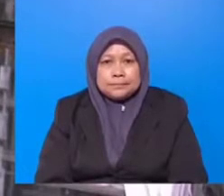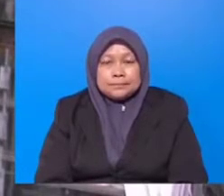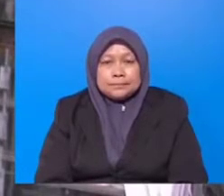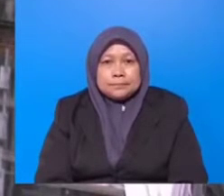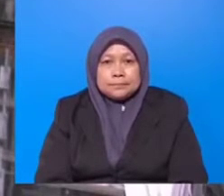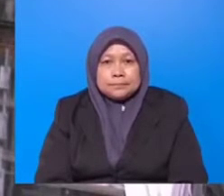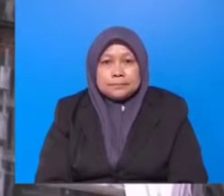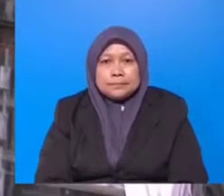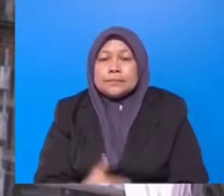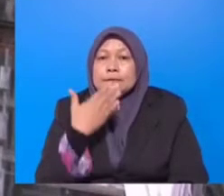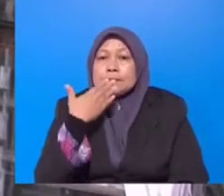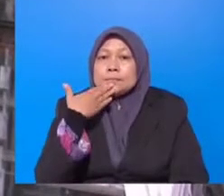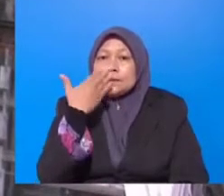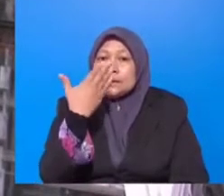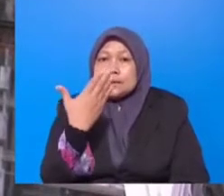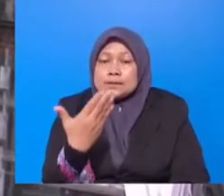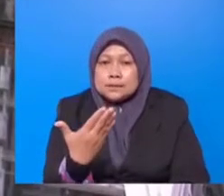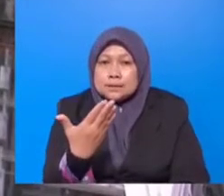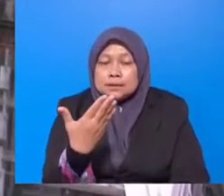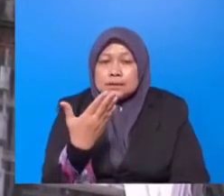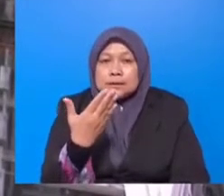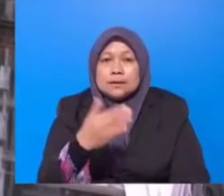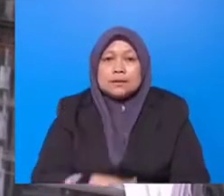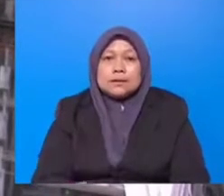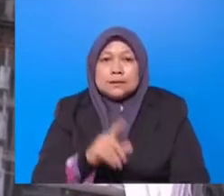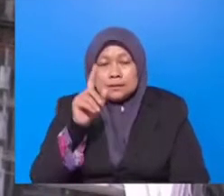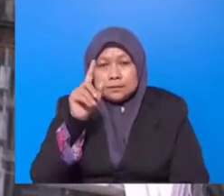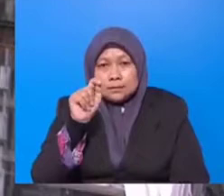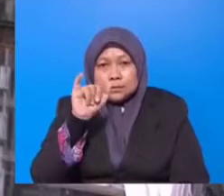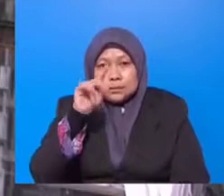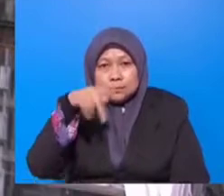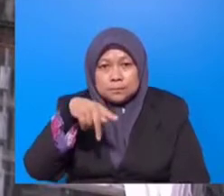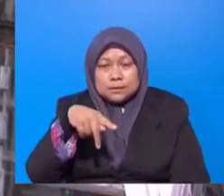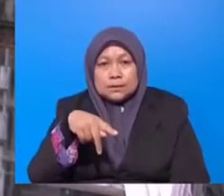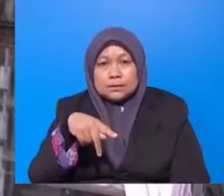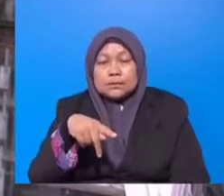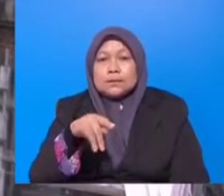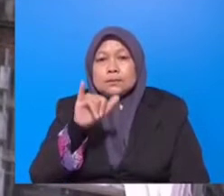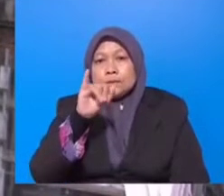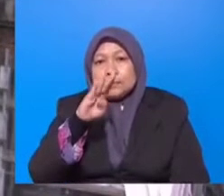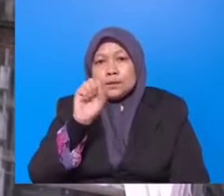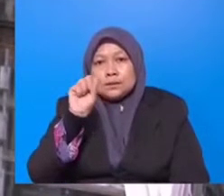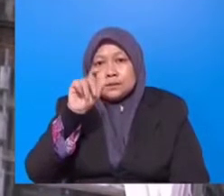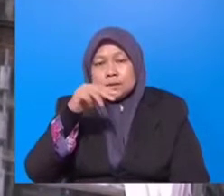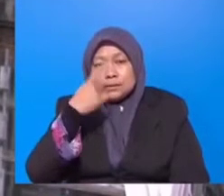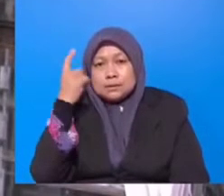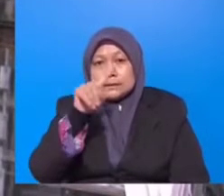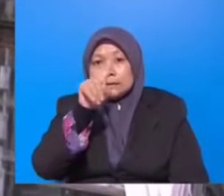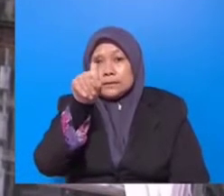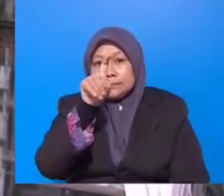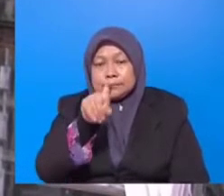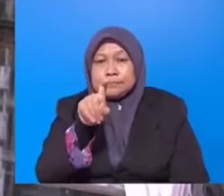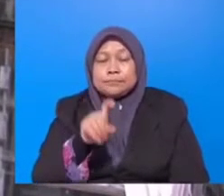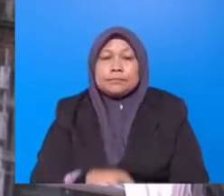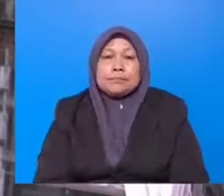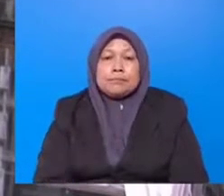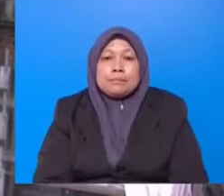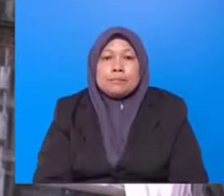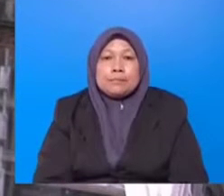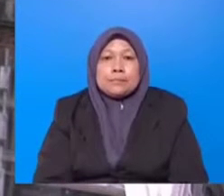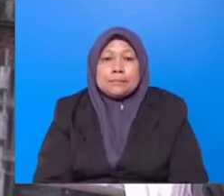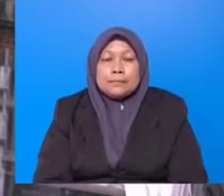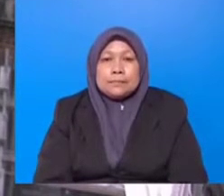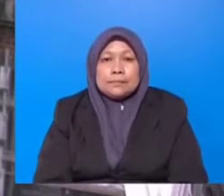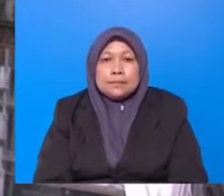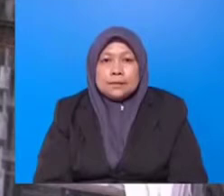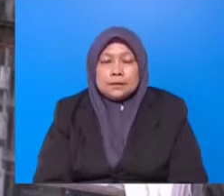Hai terima kasih nafsu yang doa terima kasih yang rumah Teh sinetron atau sesosok Clan ini